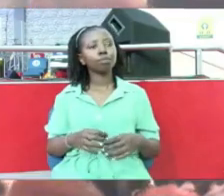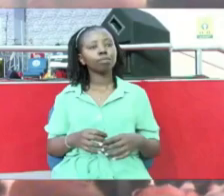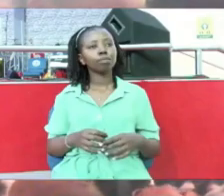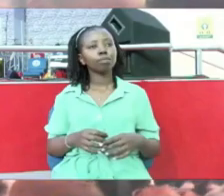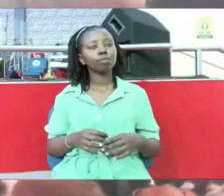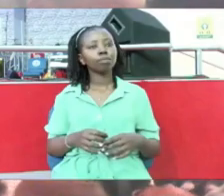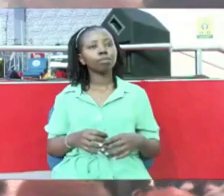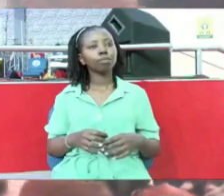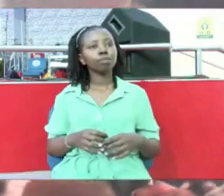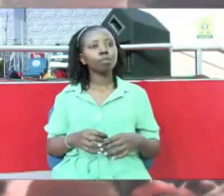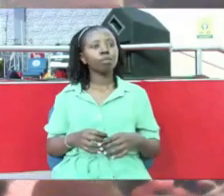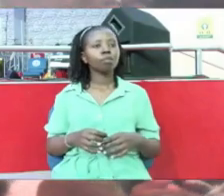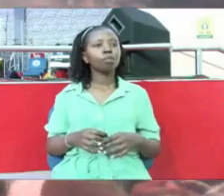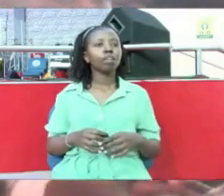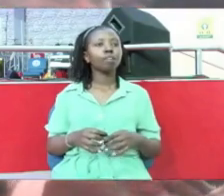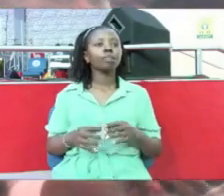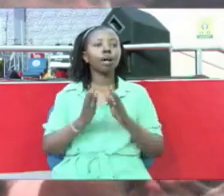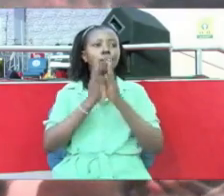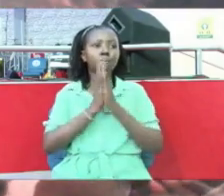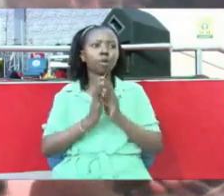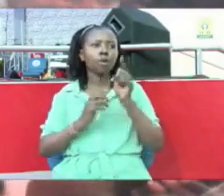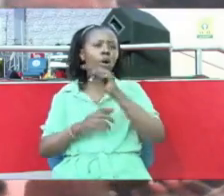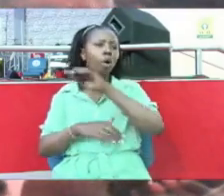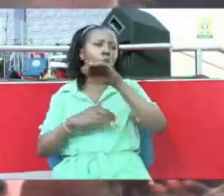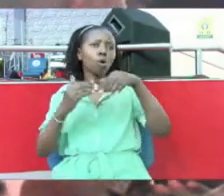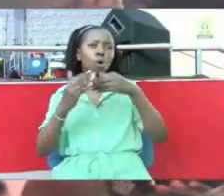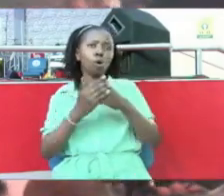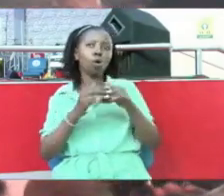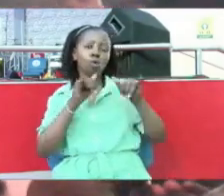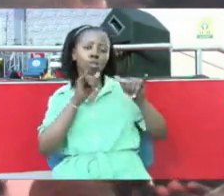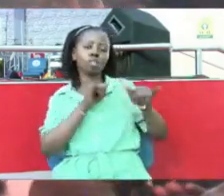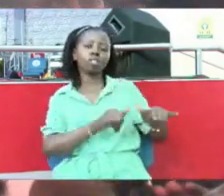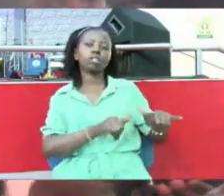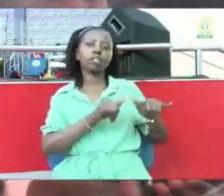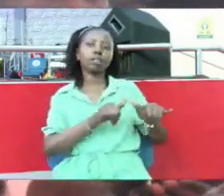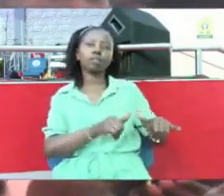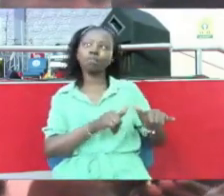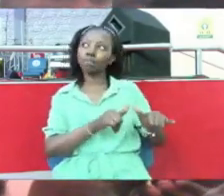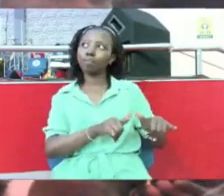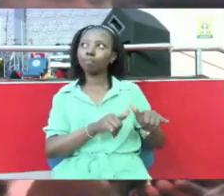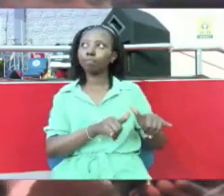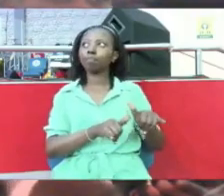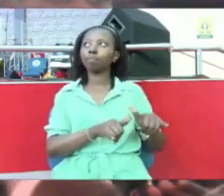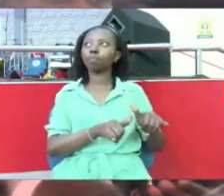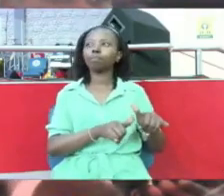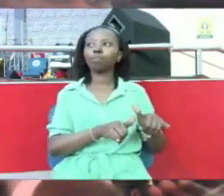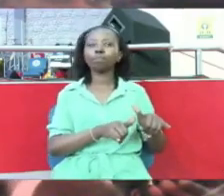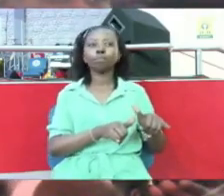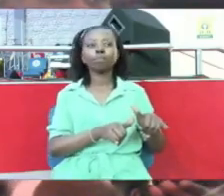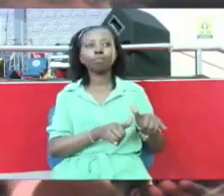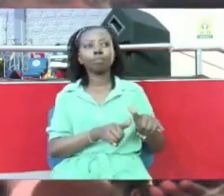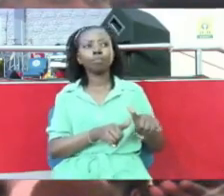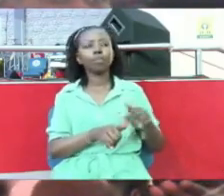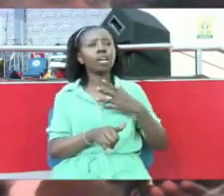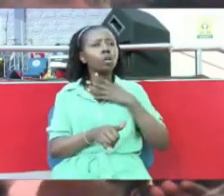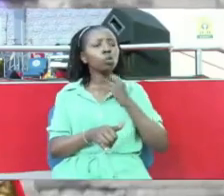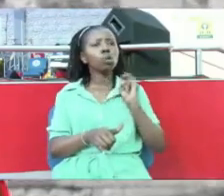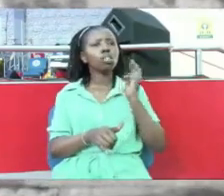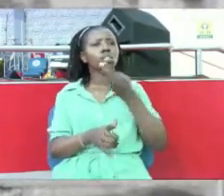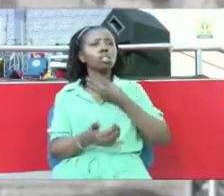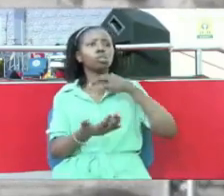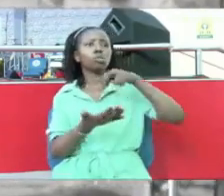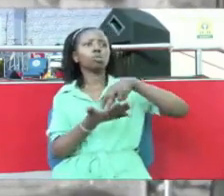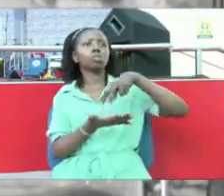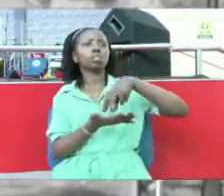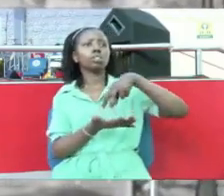Oh, that we would linger. Naomba ya kwamba tukaweze kudumu kwenye uwepo wa Bwana. And I just want us to rise up.